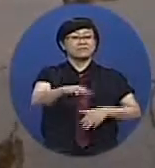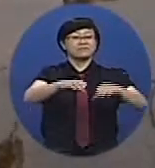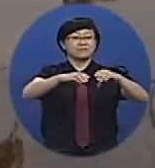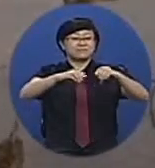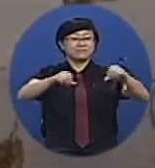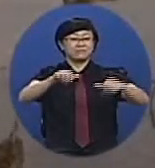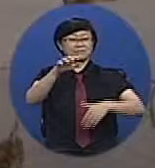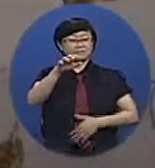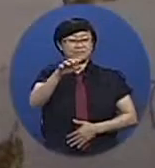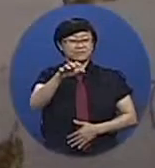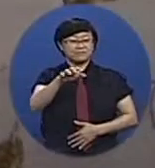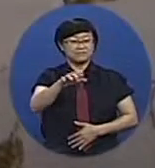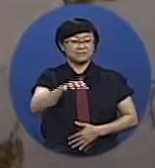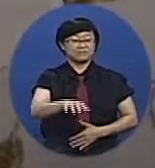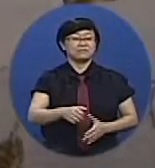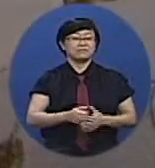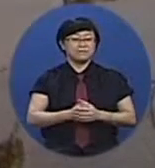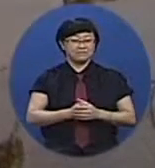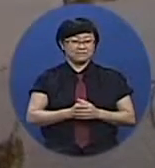마무는 고향